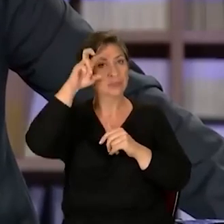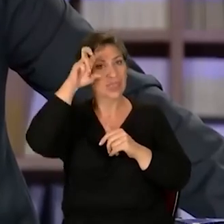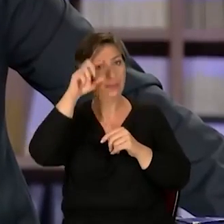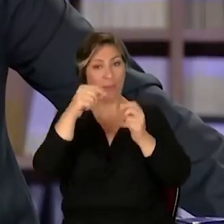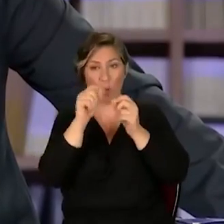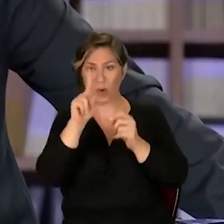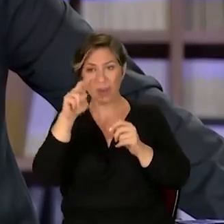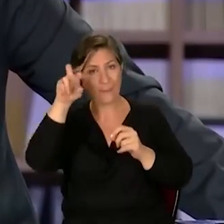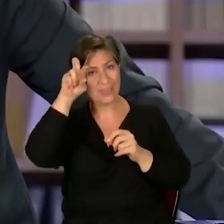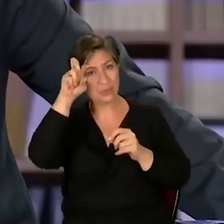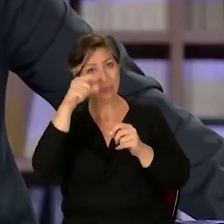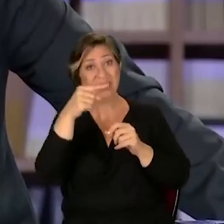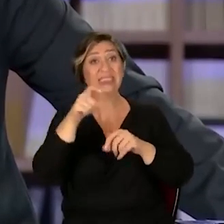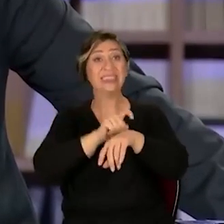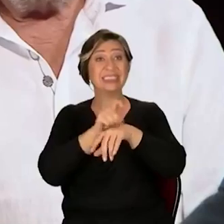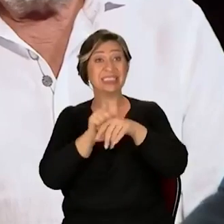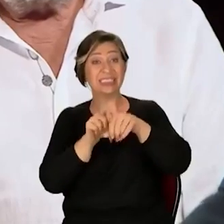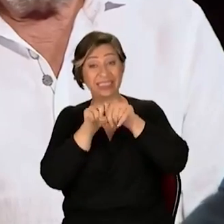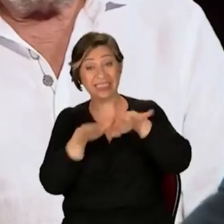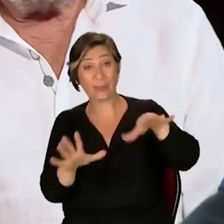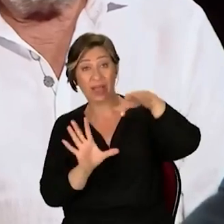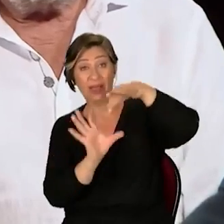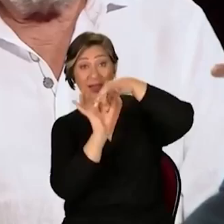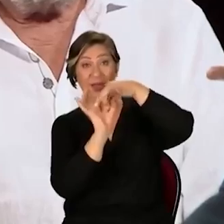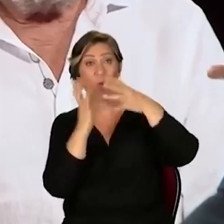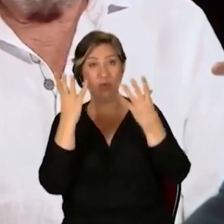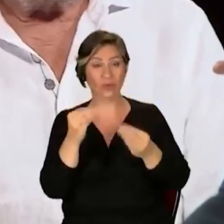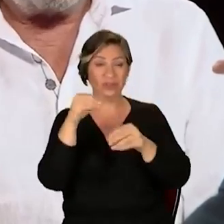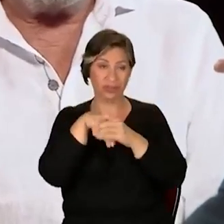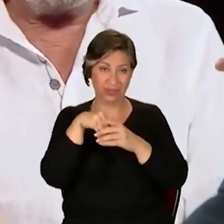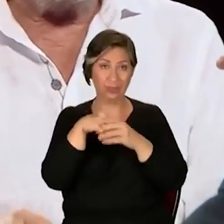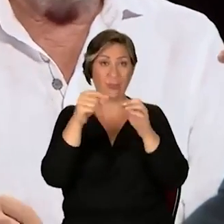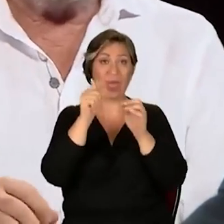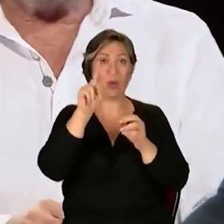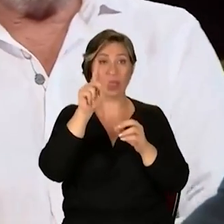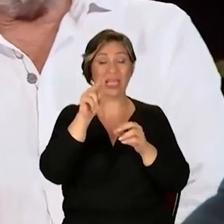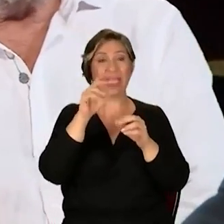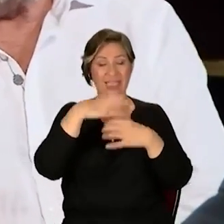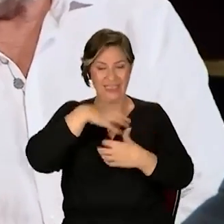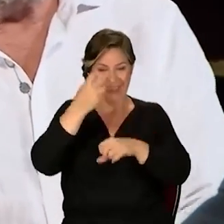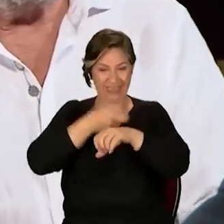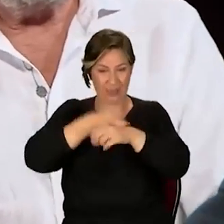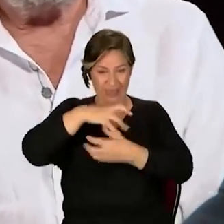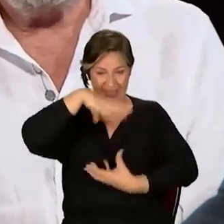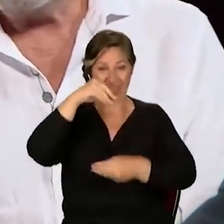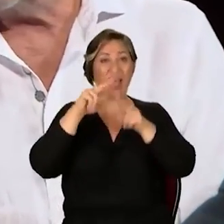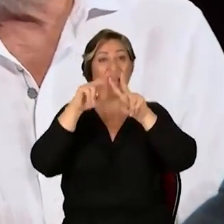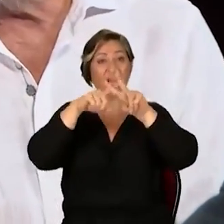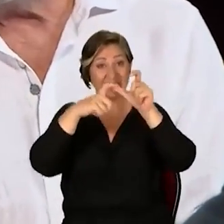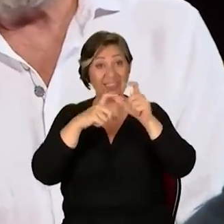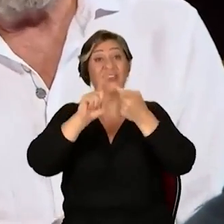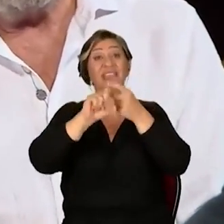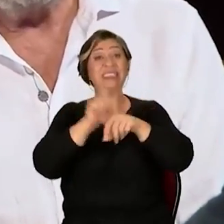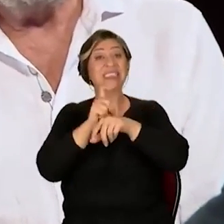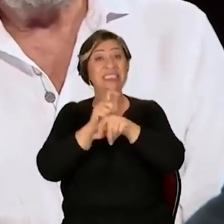bir efekt değil sinir mi? Sinir sistemiyle alakalı vitamin olduğu için sinir zaten sistemiyle alakalı. Evet. İskelet ve iskelet, kas ve sinir sistemi hastalığı